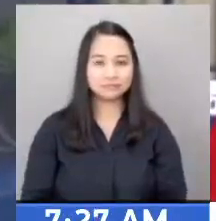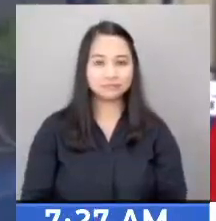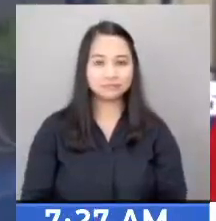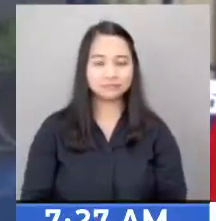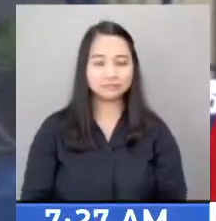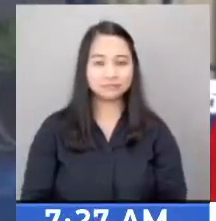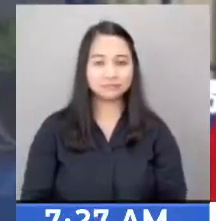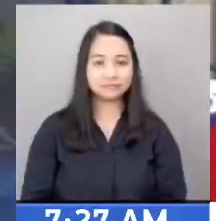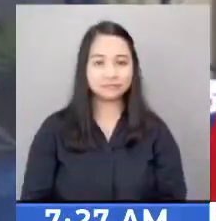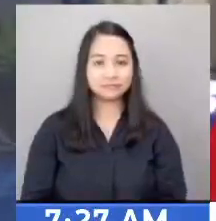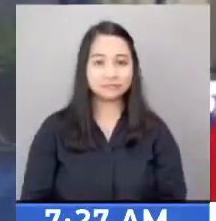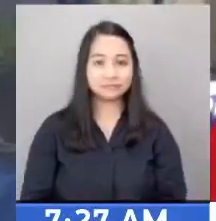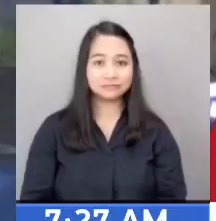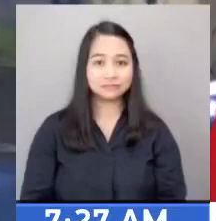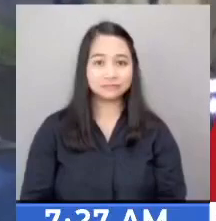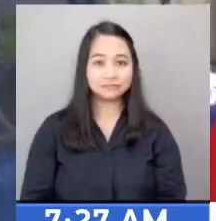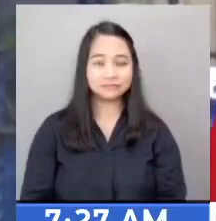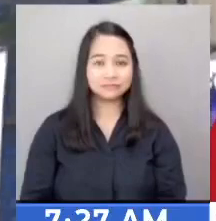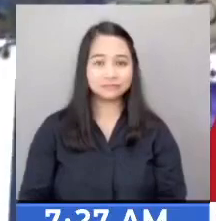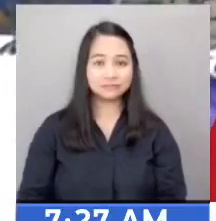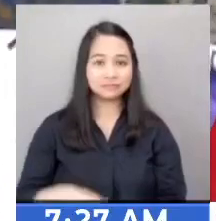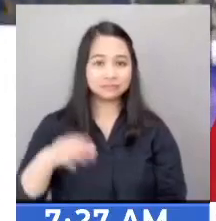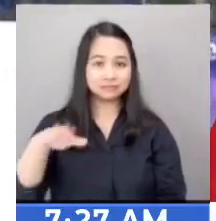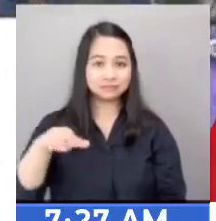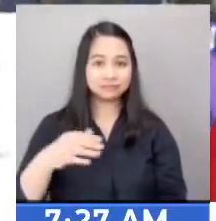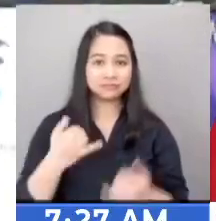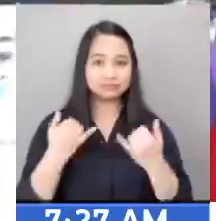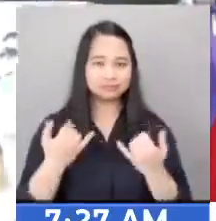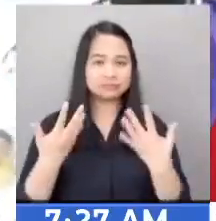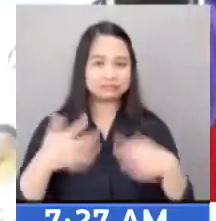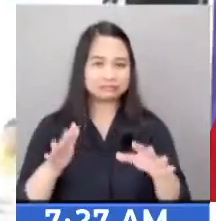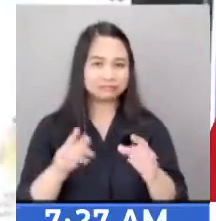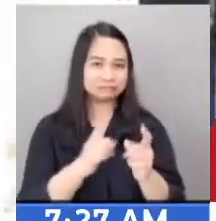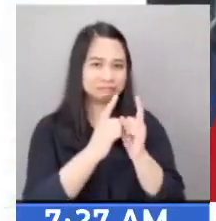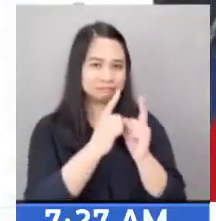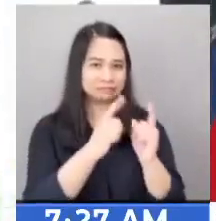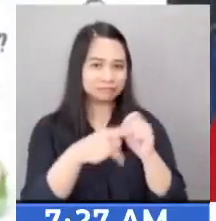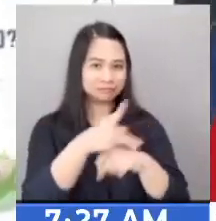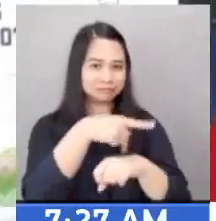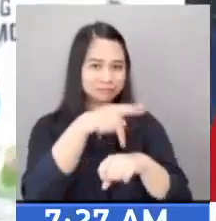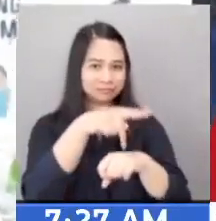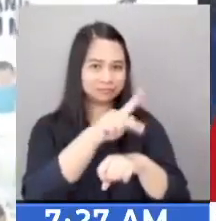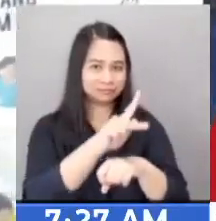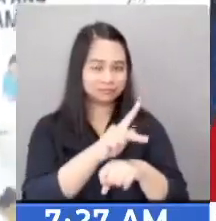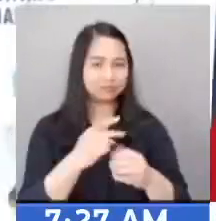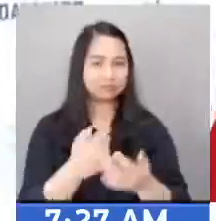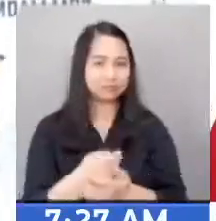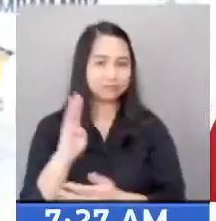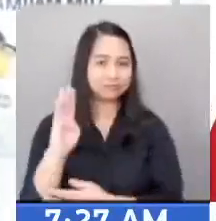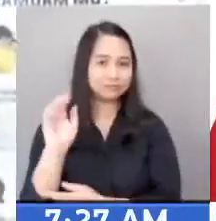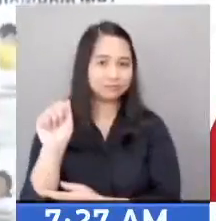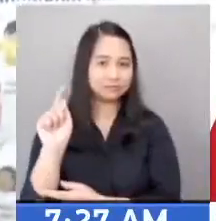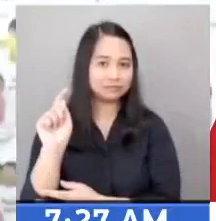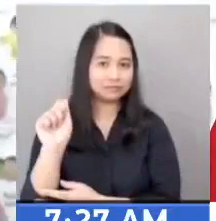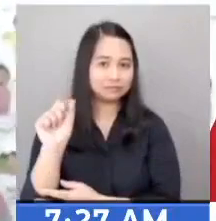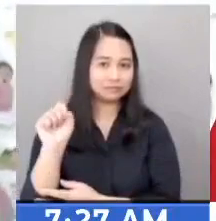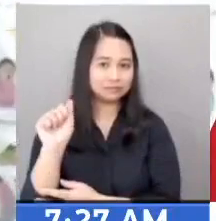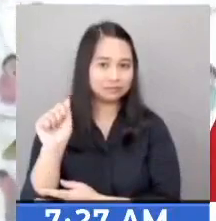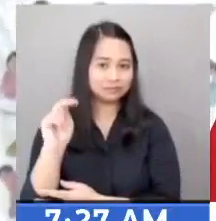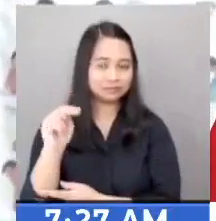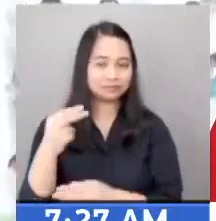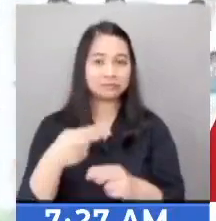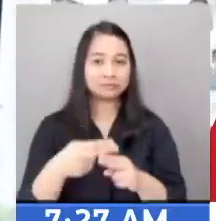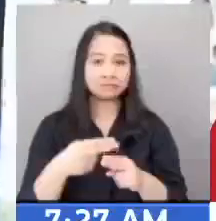Samantala, Ivan, bago tayo umere, nakausap ko ang principal nitong Batasan Hills National High School na si Dr. Eladio Escolano. Sabi niya, may